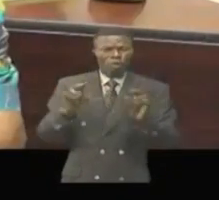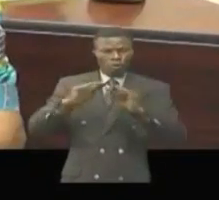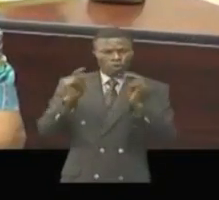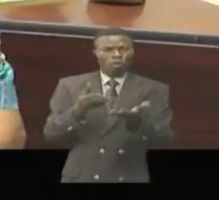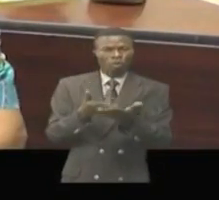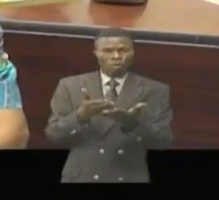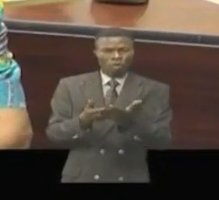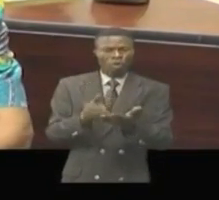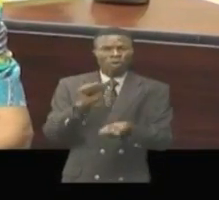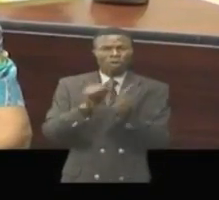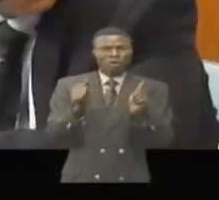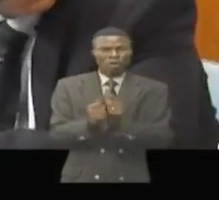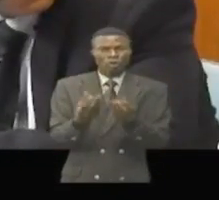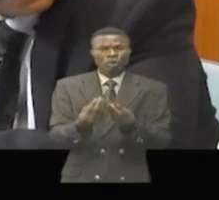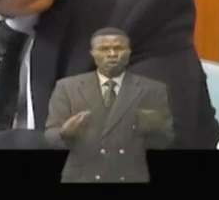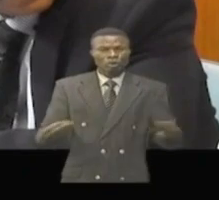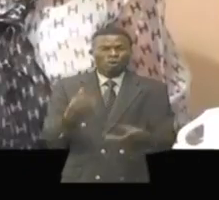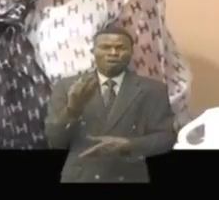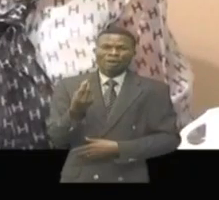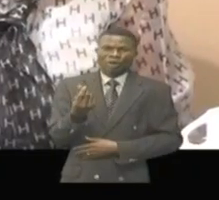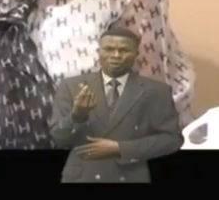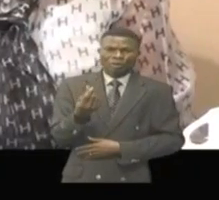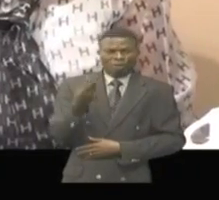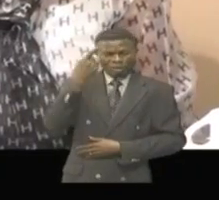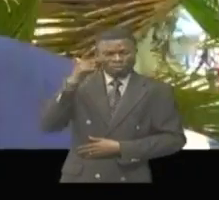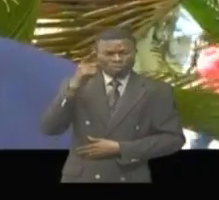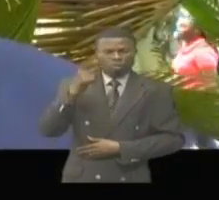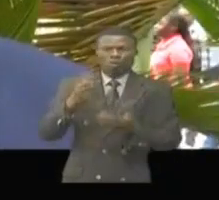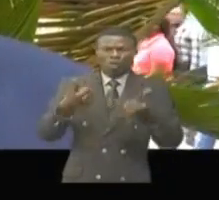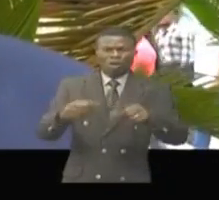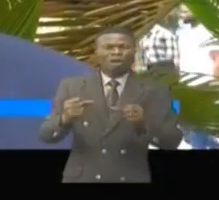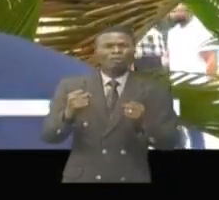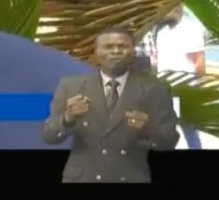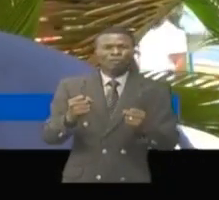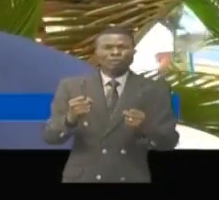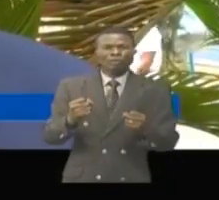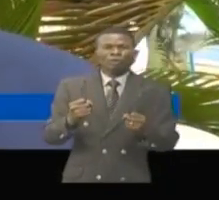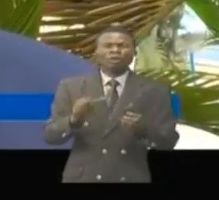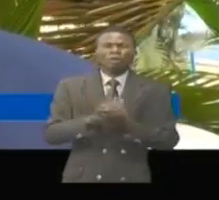en termes des ressources financières pour sa pérennité.